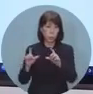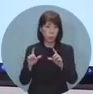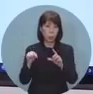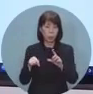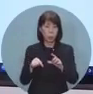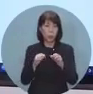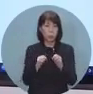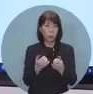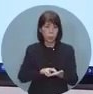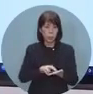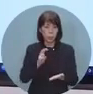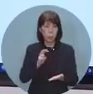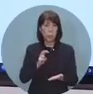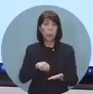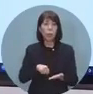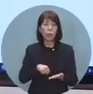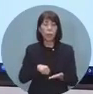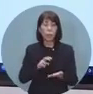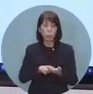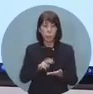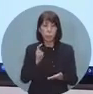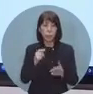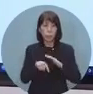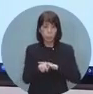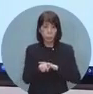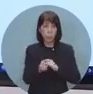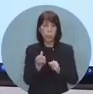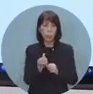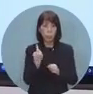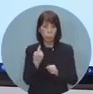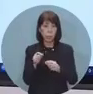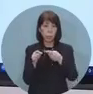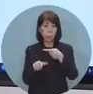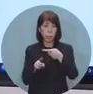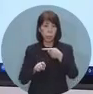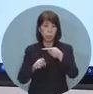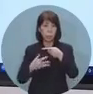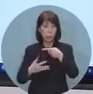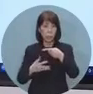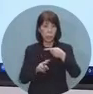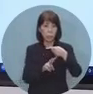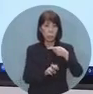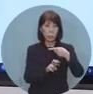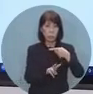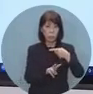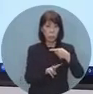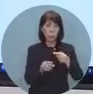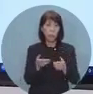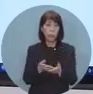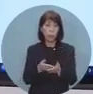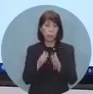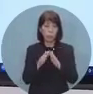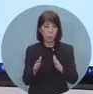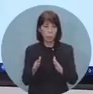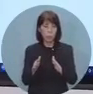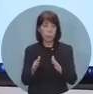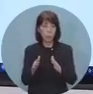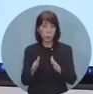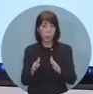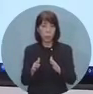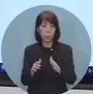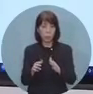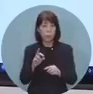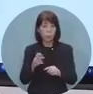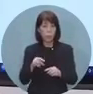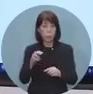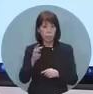住民が非常に驚きましたえなんで驚いたかと言うと昨年の1月18日と22日の住民説明会同じように選小学校で